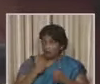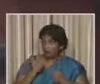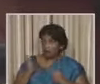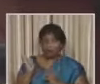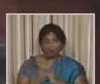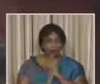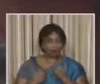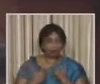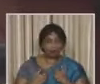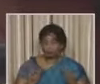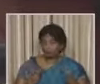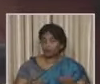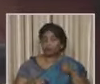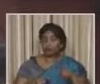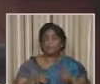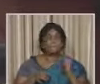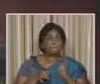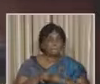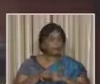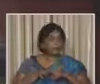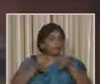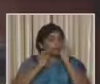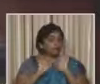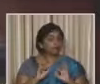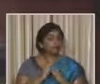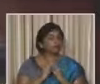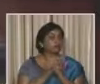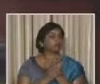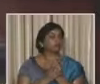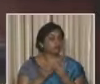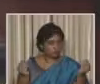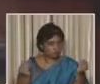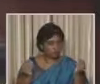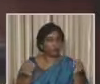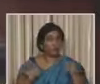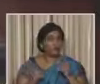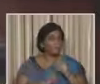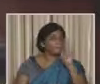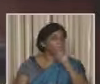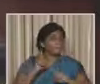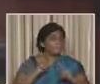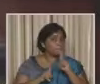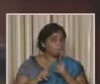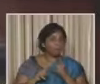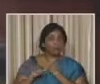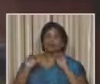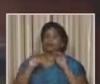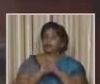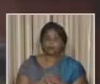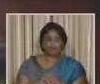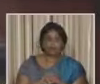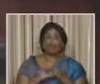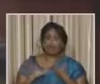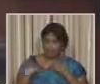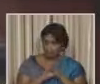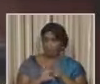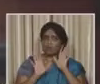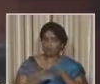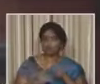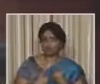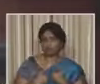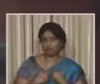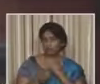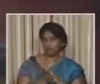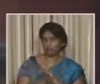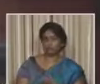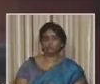உரிமை இல்லையா? இந்த பிரச்சனையை சரியான முறையில் தீர்த்து கொள்வதற்காக இந்த பாராளுமன்றம் இடையீடு செய்ய வேண்டாமா? அந்த பணியை நான் செய்கின்றேன்.